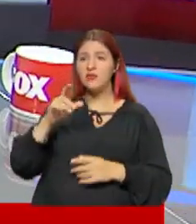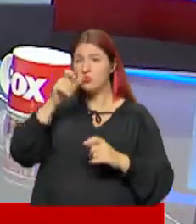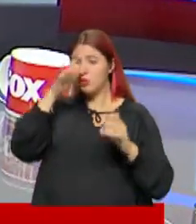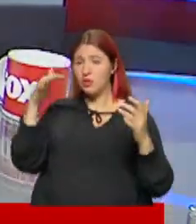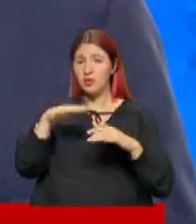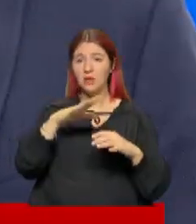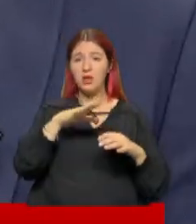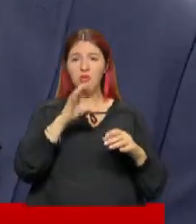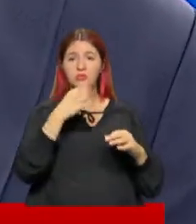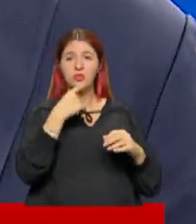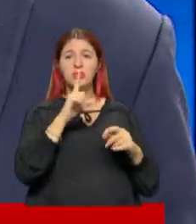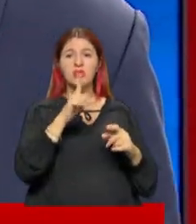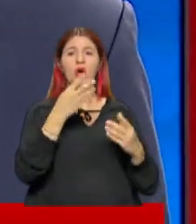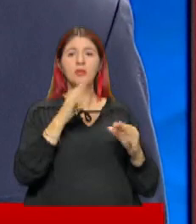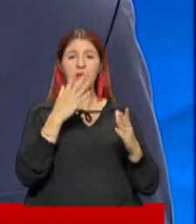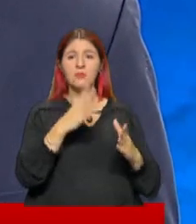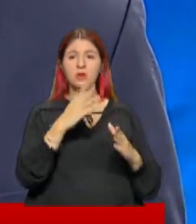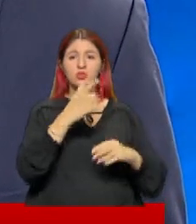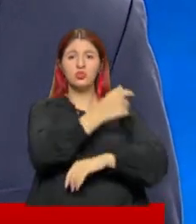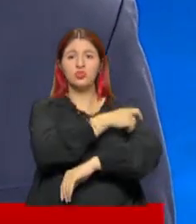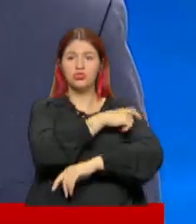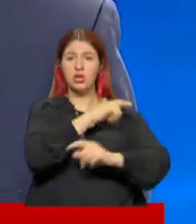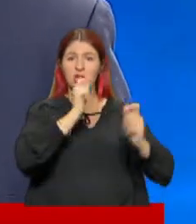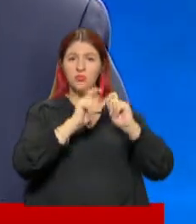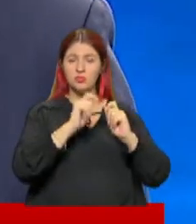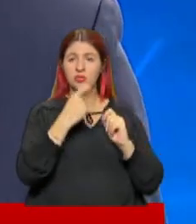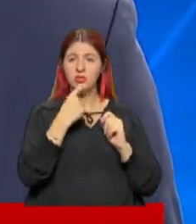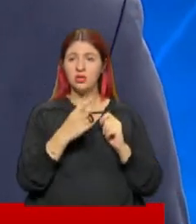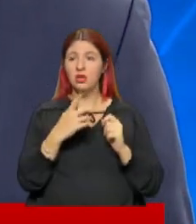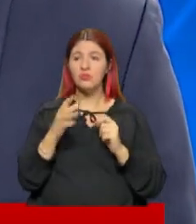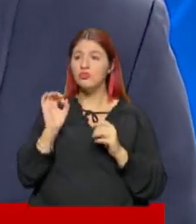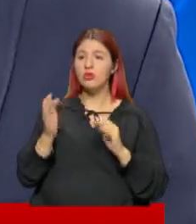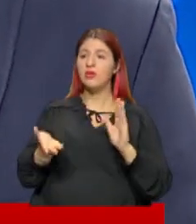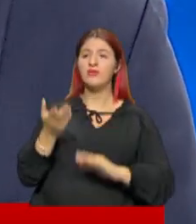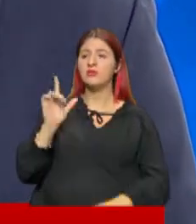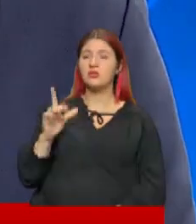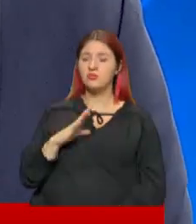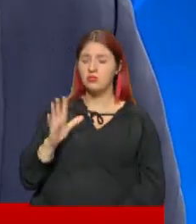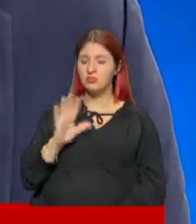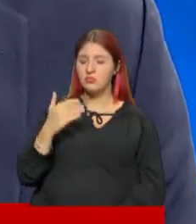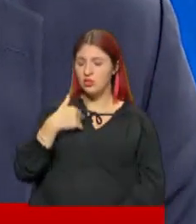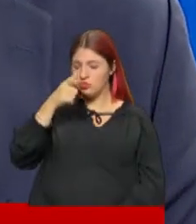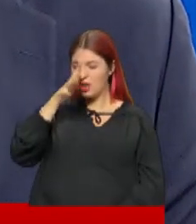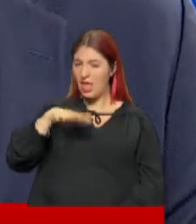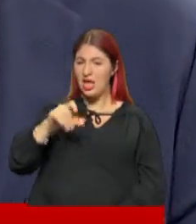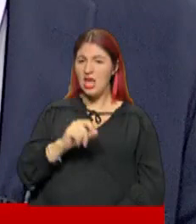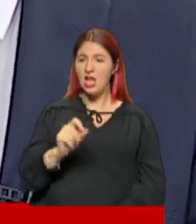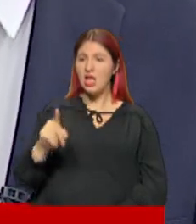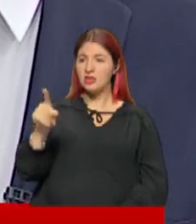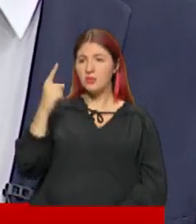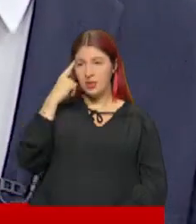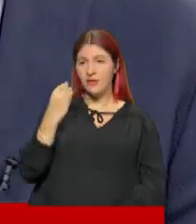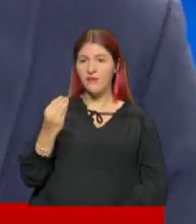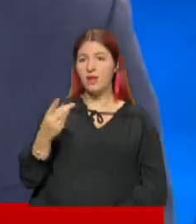Türkiye'nin... Ama şöyle bir açıklama yapıldı. İhtiyacımız olmamasına rağmen yurt da yapacağız diye. Mutlaka daha fazlasına ihtiyacım. Bakın ben Türkiye'nin her ilinden size